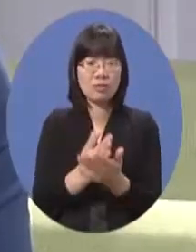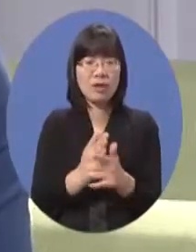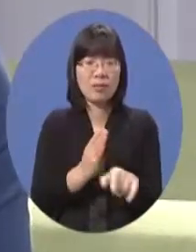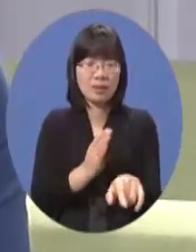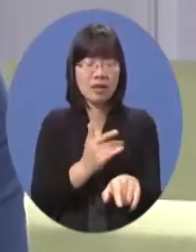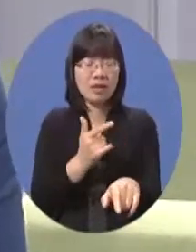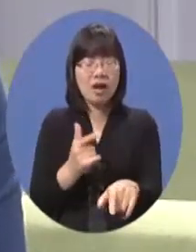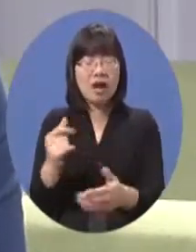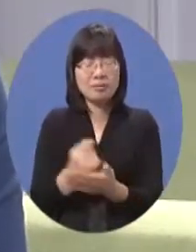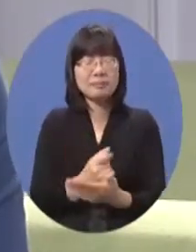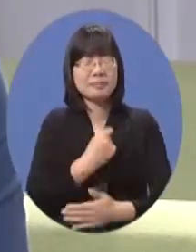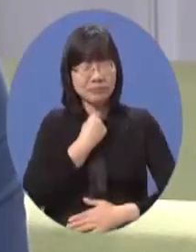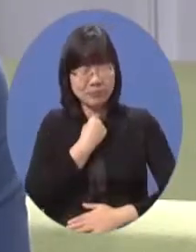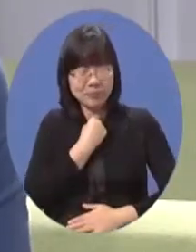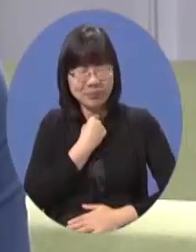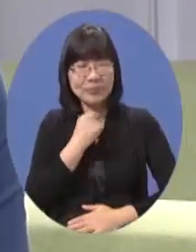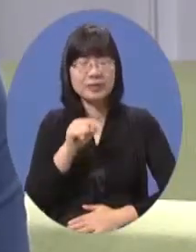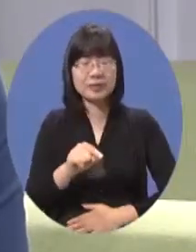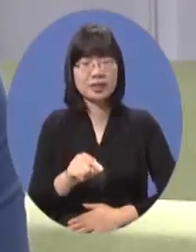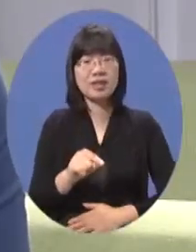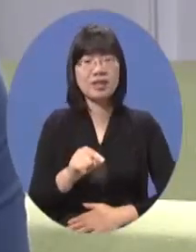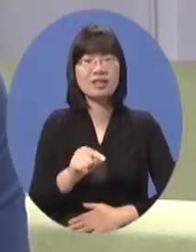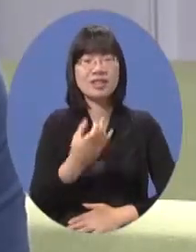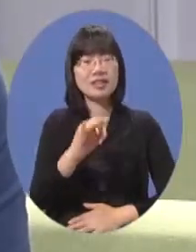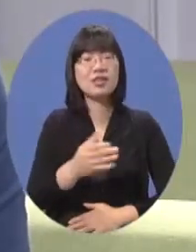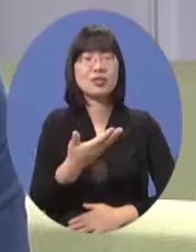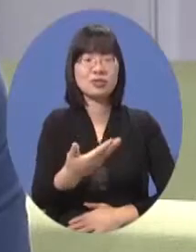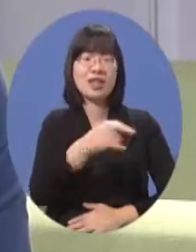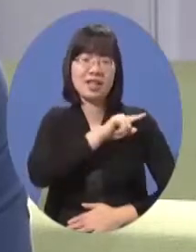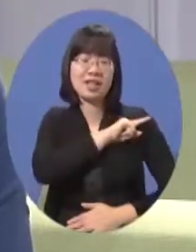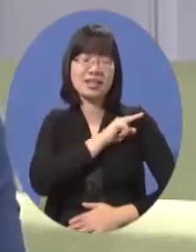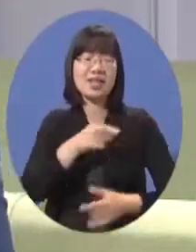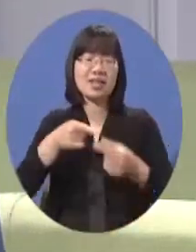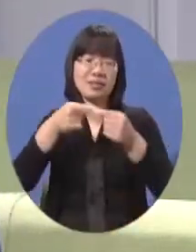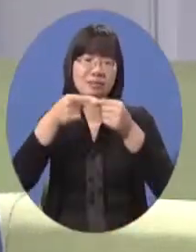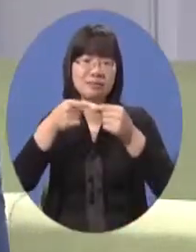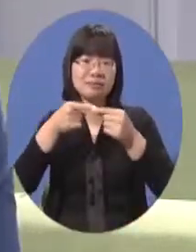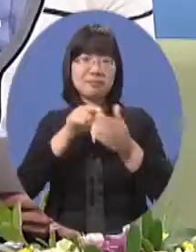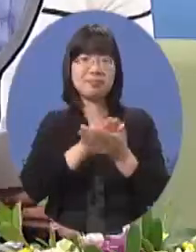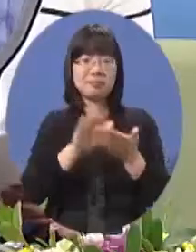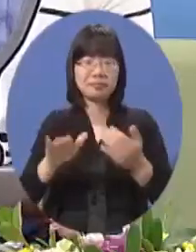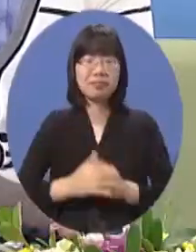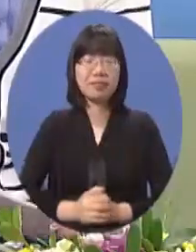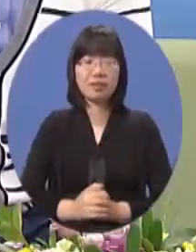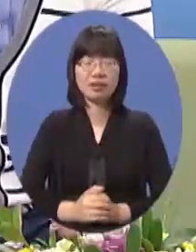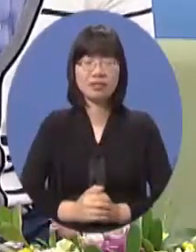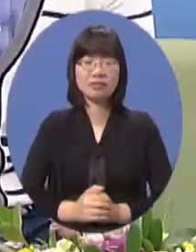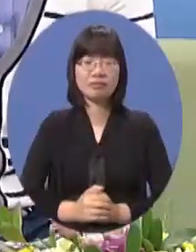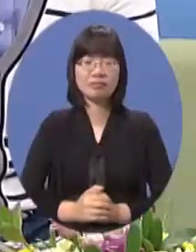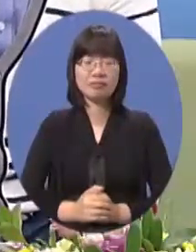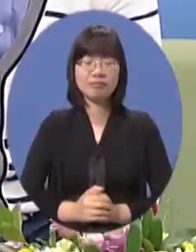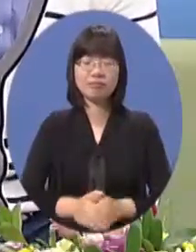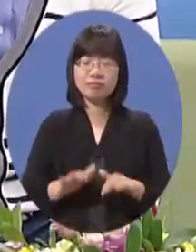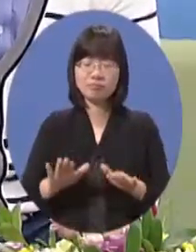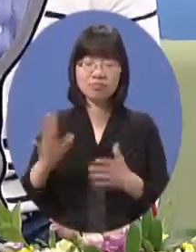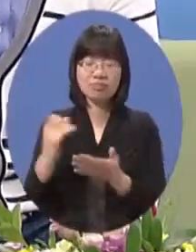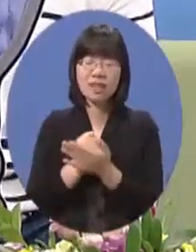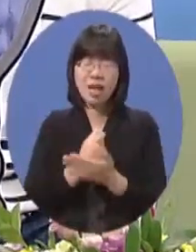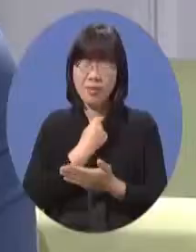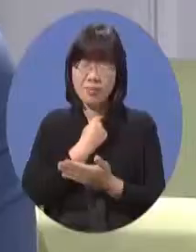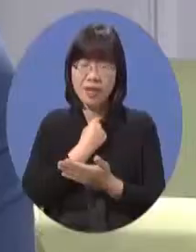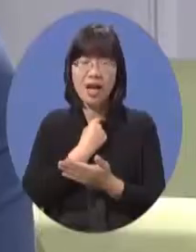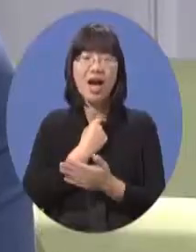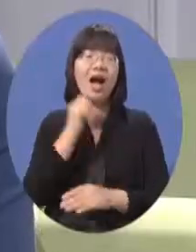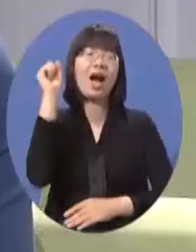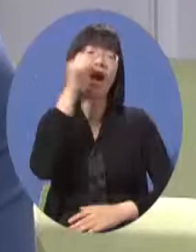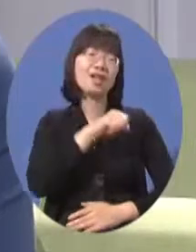너무 갖고 싶어 하는 거를 알아주는 거가 가장 1번 첫 단계입니다. 마음을 읽어줘라. 예, 그러니까 아이가 지금 갖고 싶은데 아